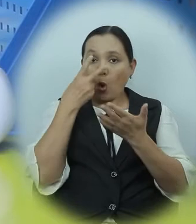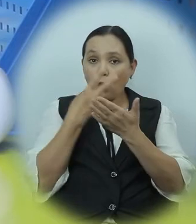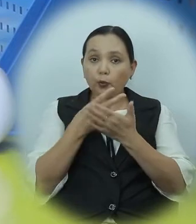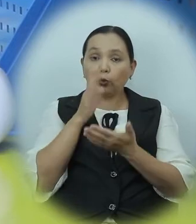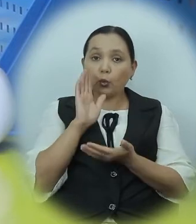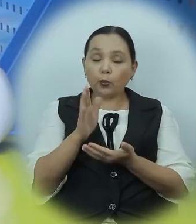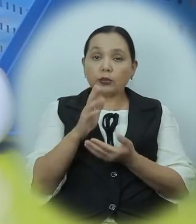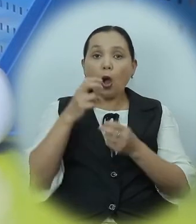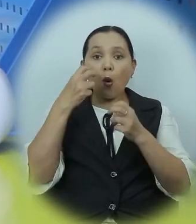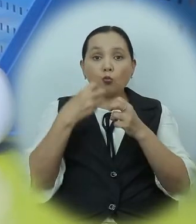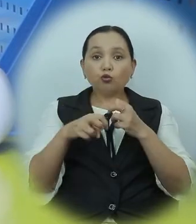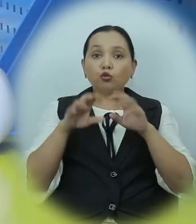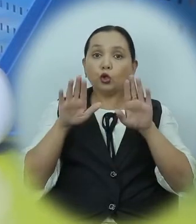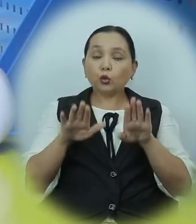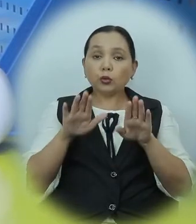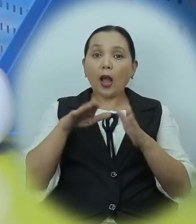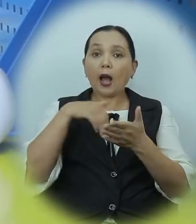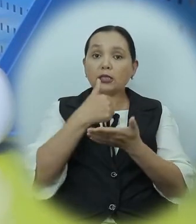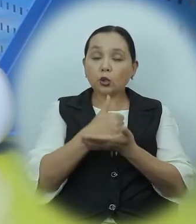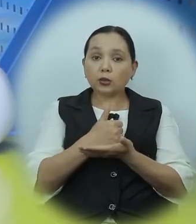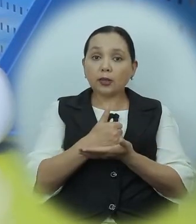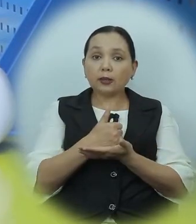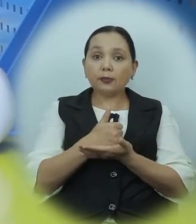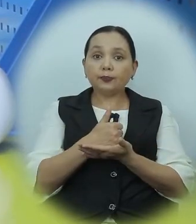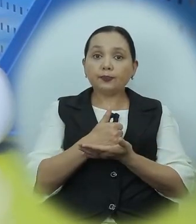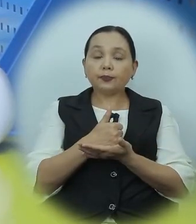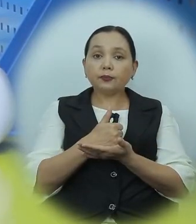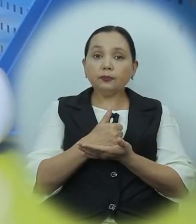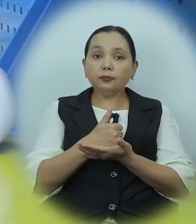turibmizki, buzuqning nuqsoni asosan